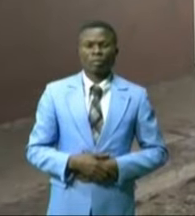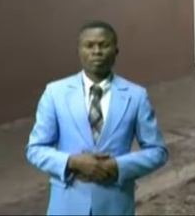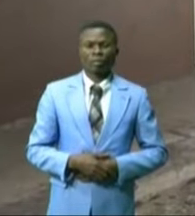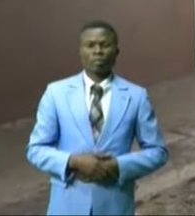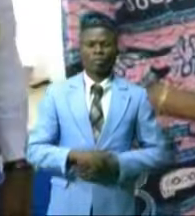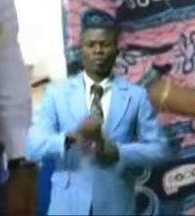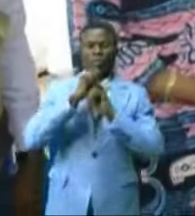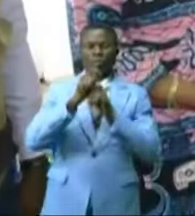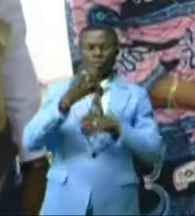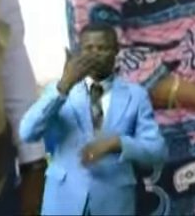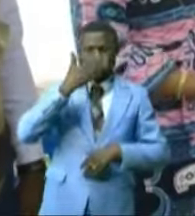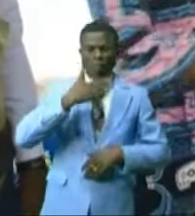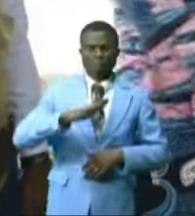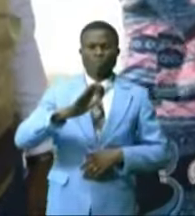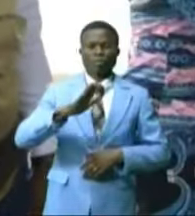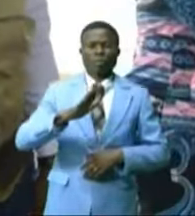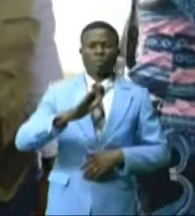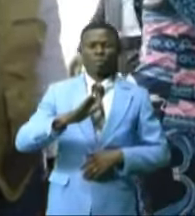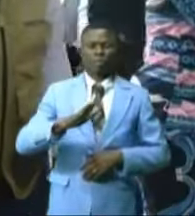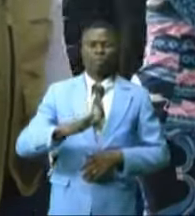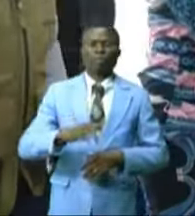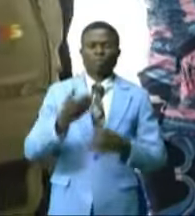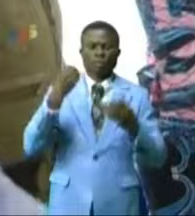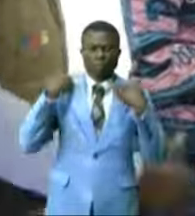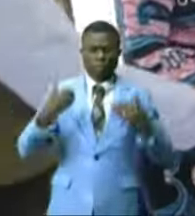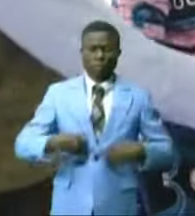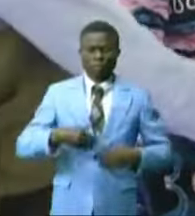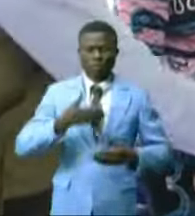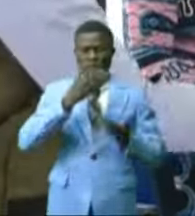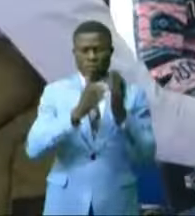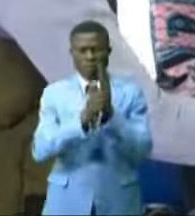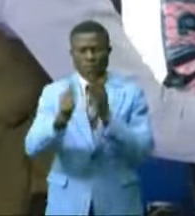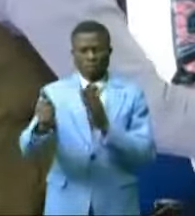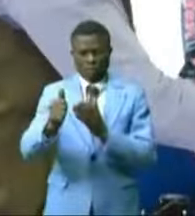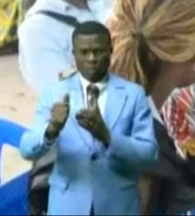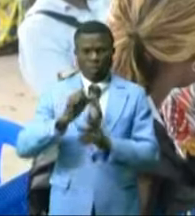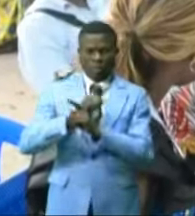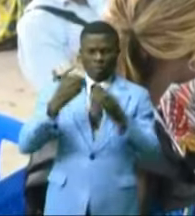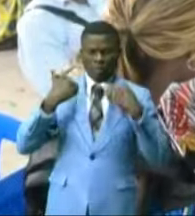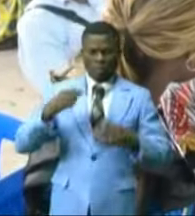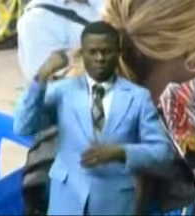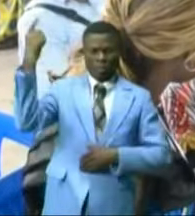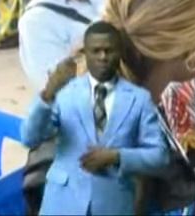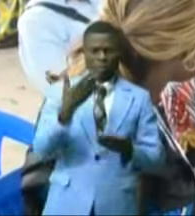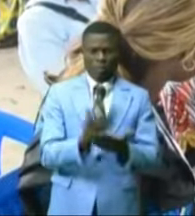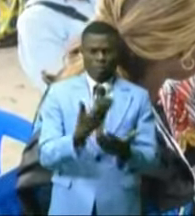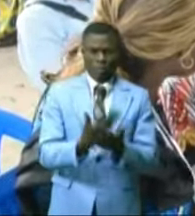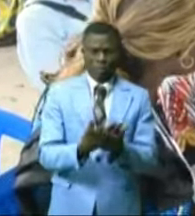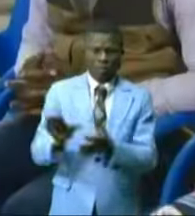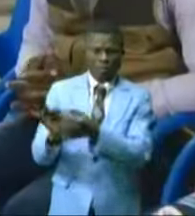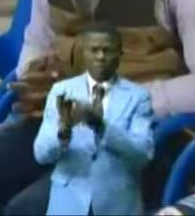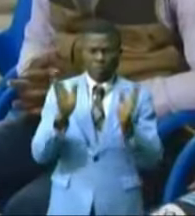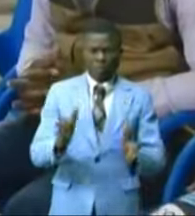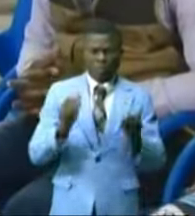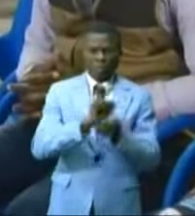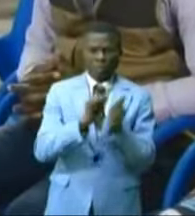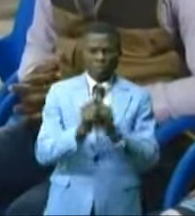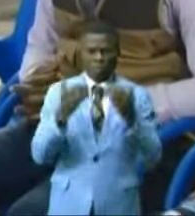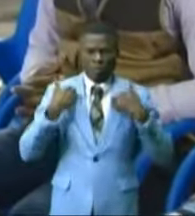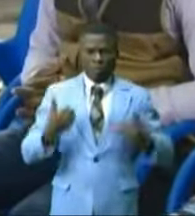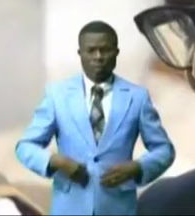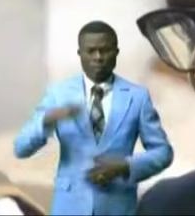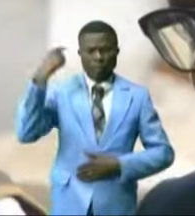L'offre de soins de santé de qualité dans le cadre de la couverture santé universelle est une urgence pour le coordonnateur de la couverture santé